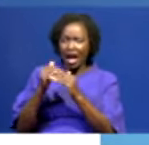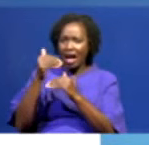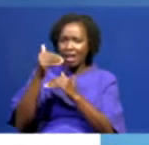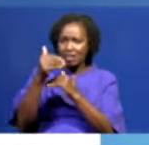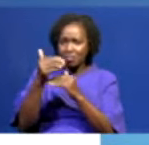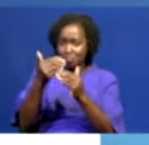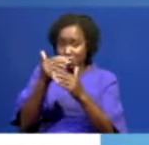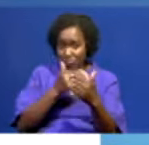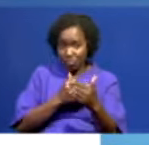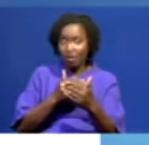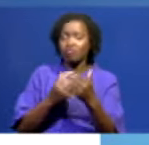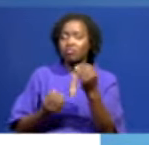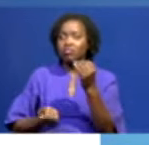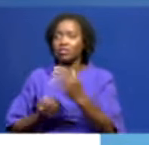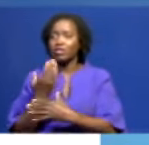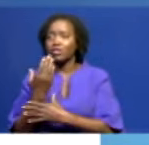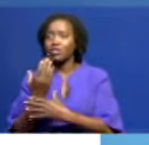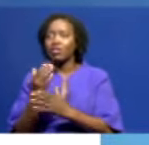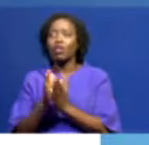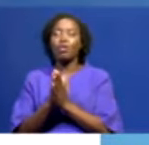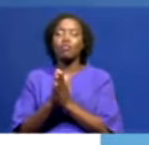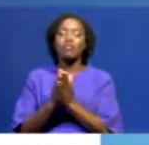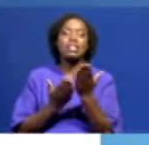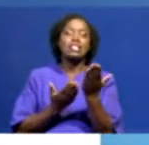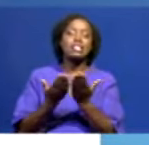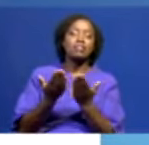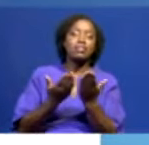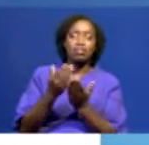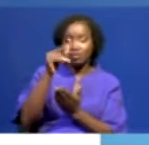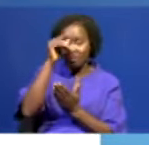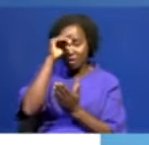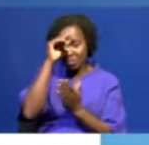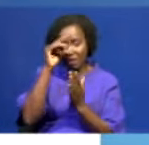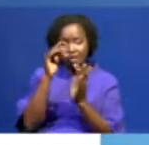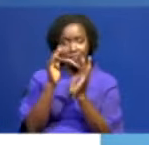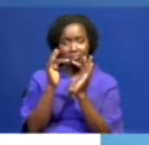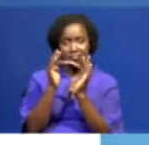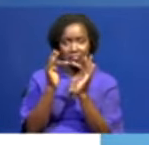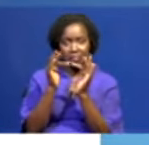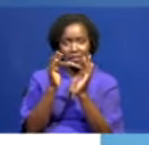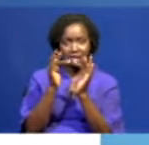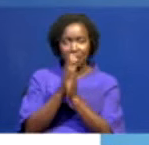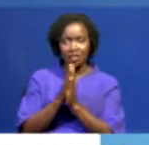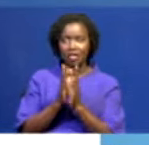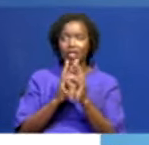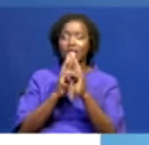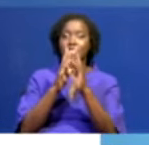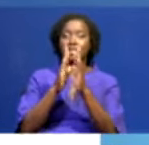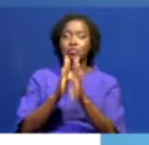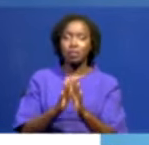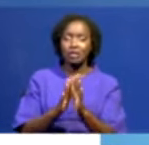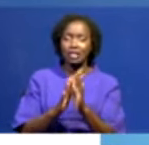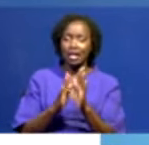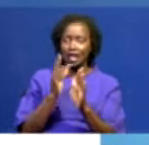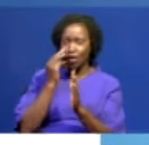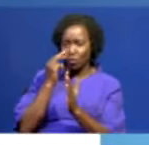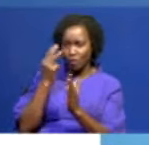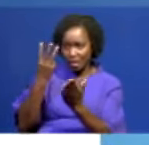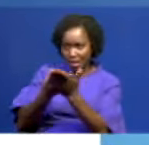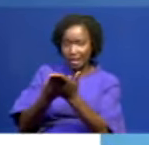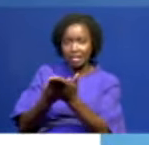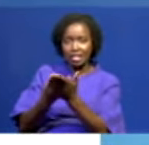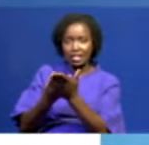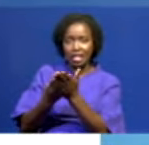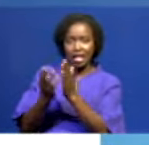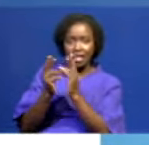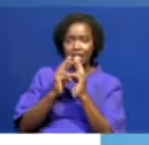kuhudhuria hafla ya uzinduzi wa huduma zaidi za serikali mitandaoni. Ripota wetu Abdiaziz Hashim alishuhudia zoezi hilo na